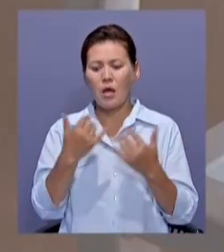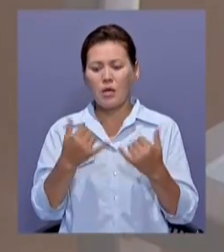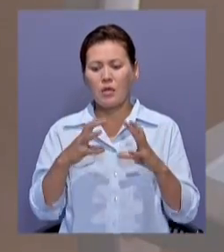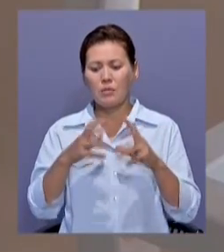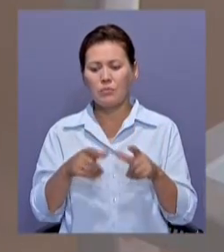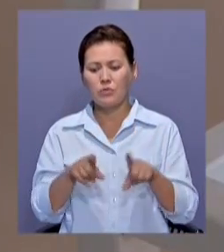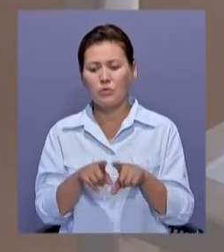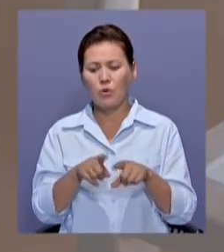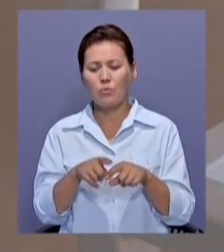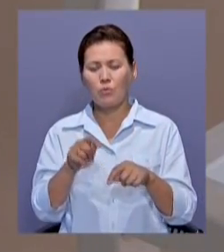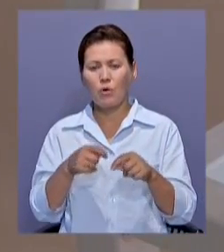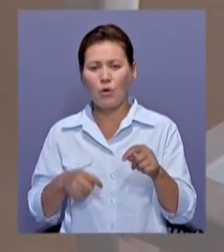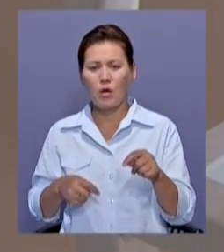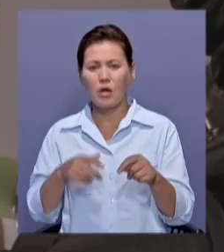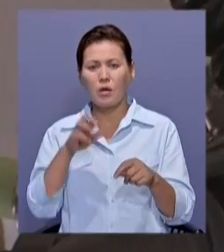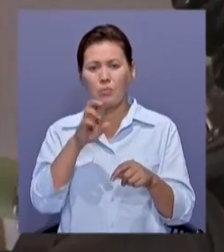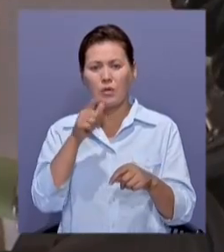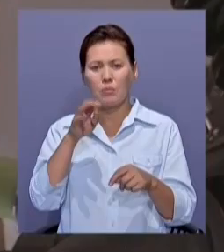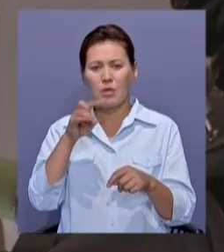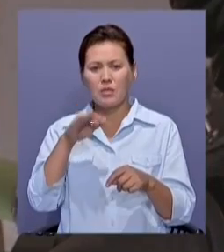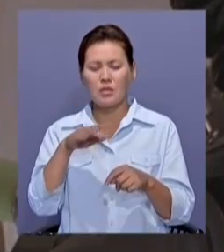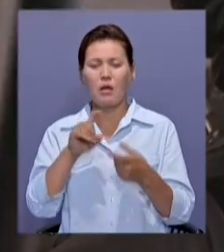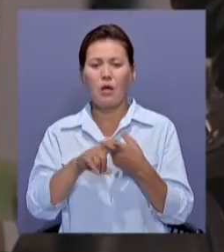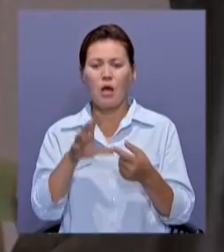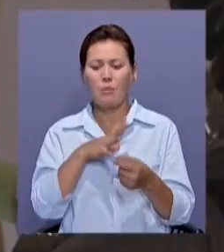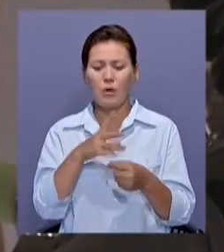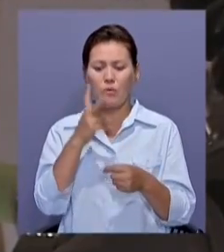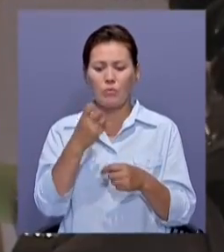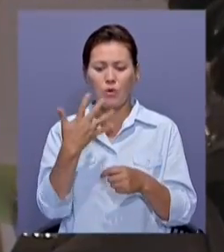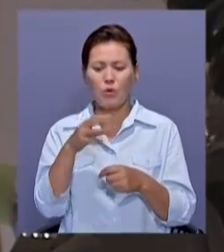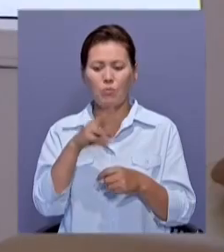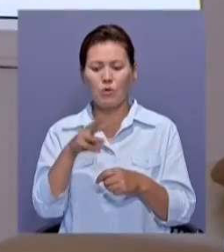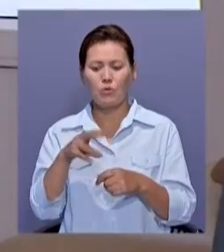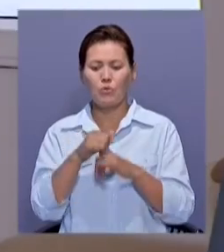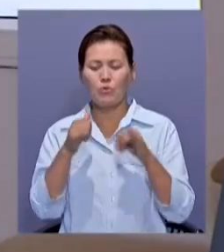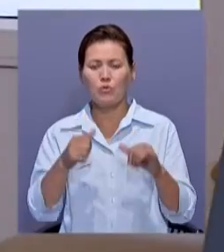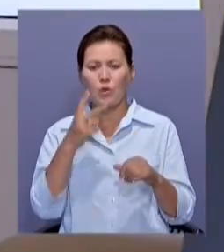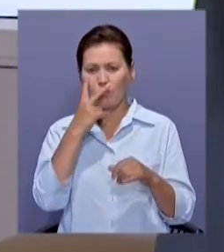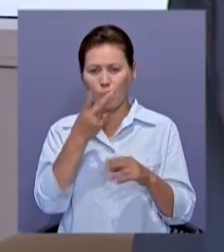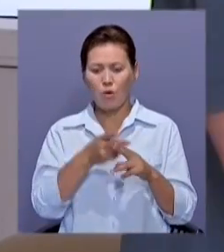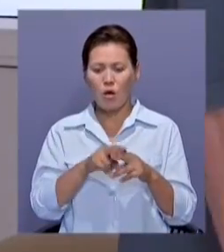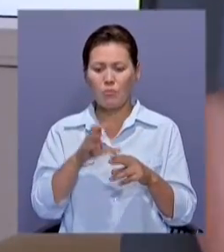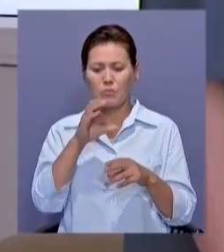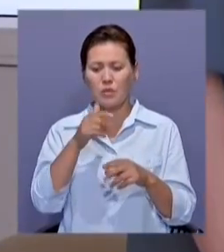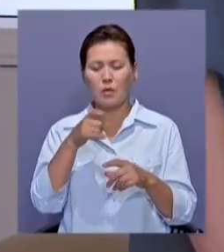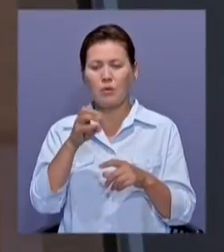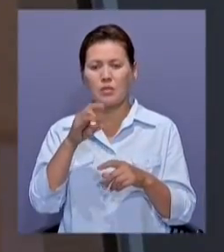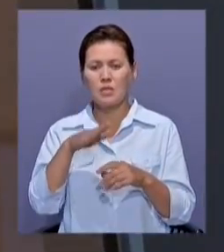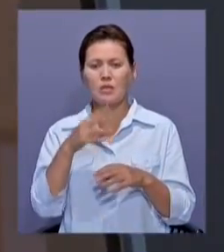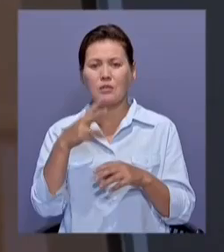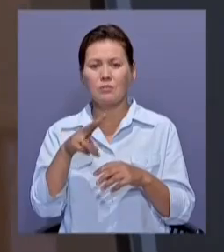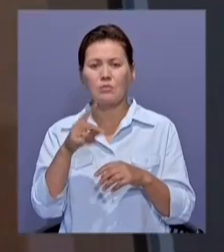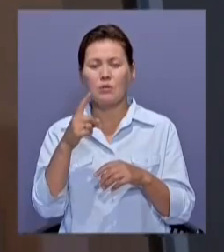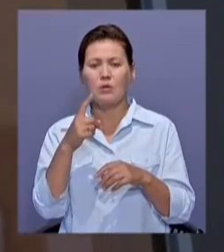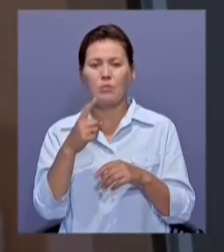әлемде созылмалы Б гепатиті вирусын жұқтырғандар саны 250 миллионнан асатын көрінеді. Ал С гепатитіне 71 миллион